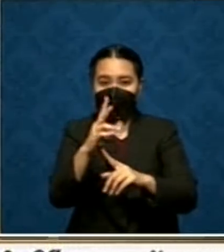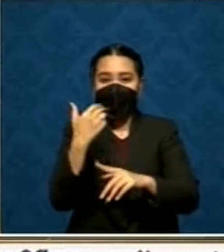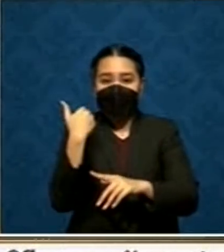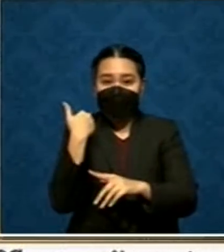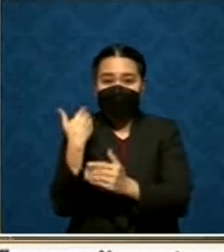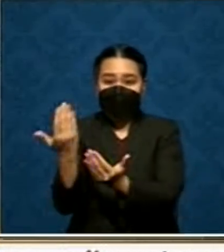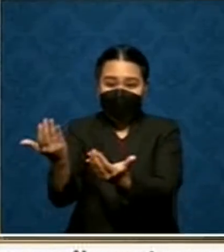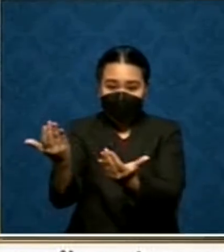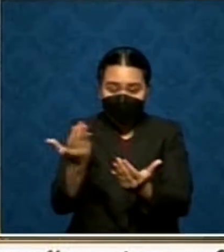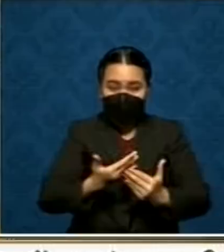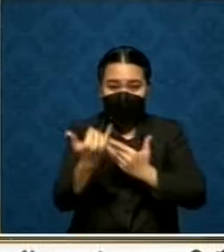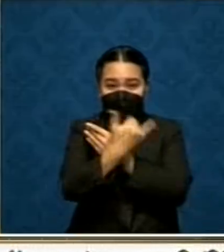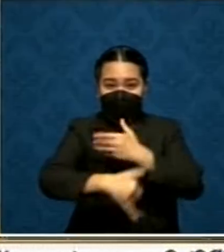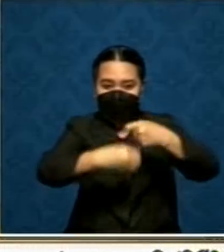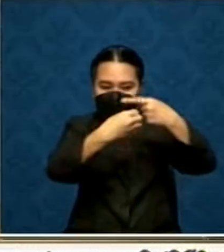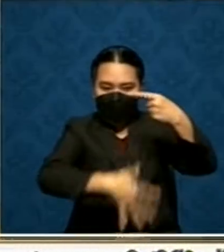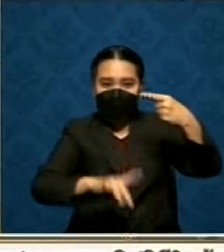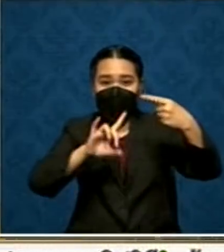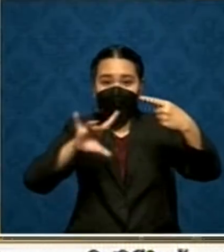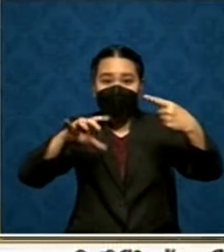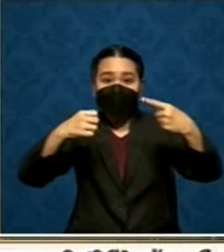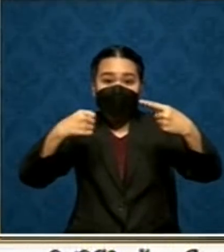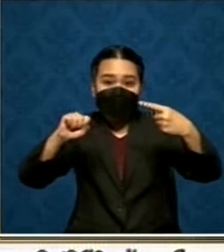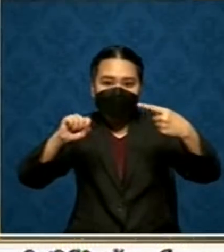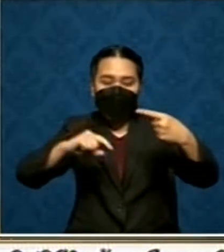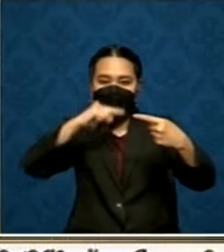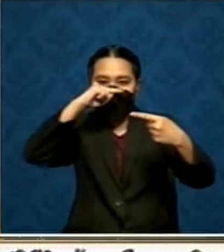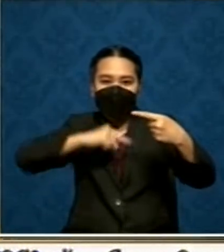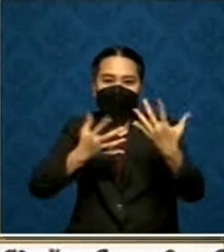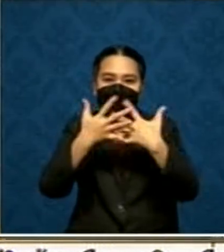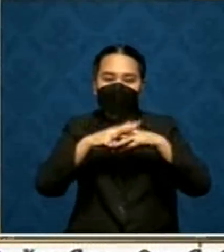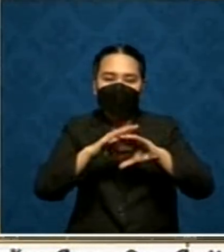เจอรทั้หมด รอยสบประเทศ ไม่มชื่อประเทศไทย